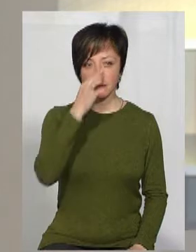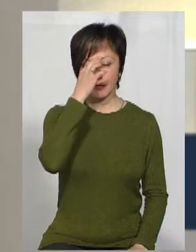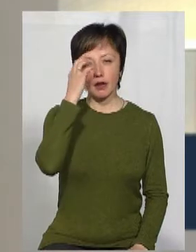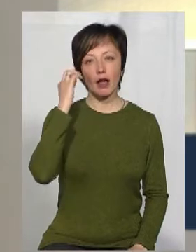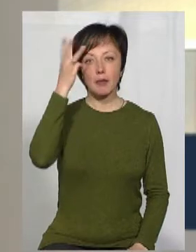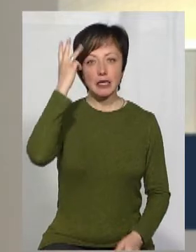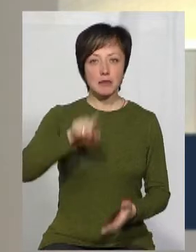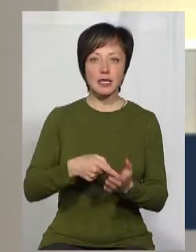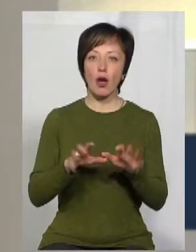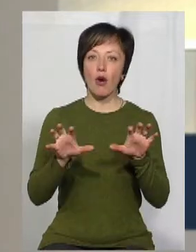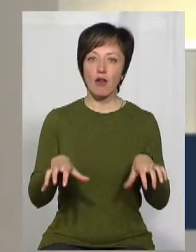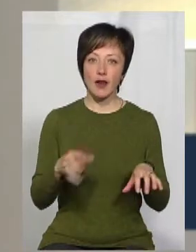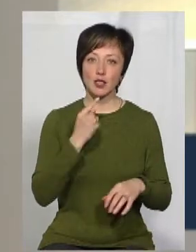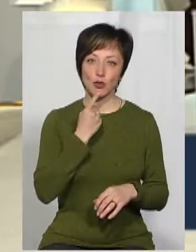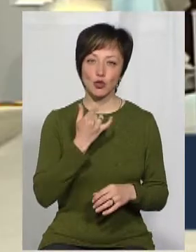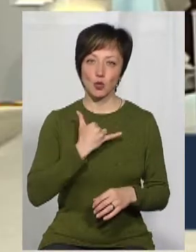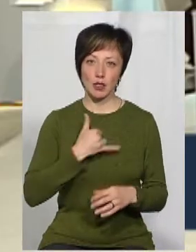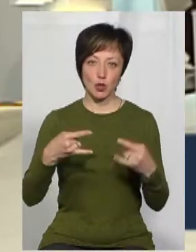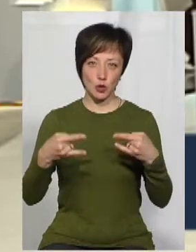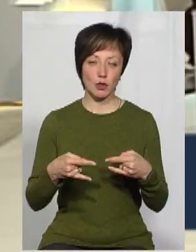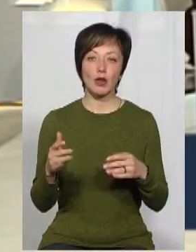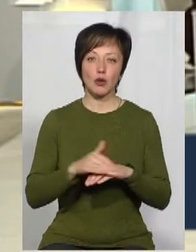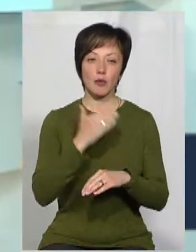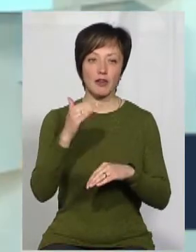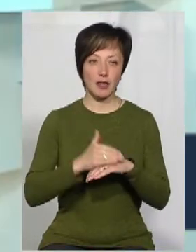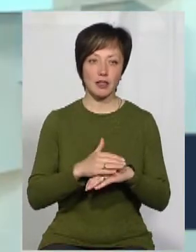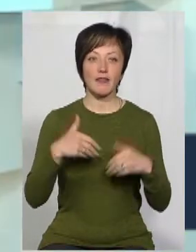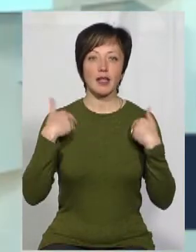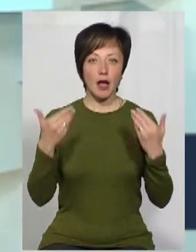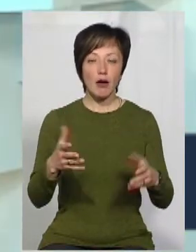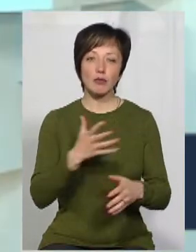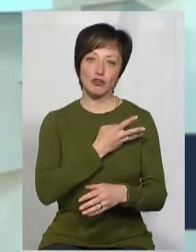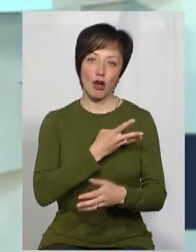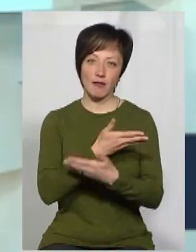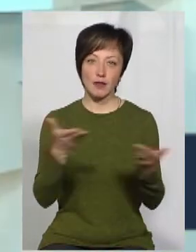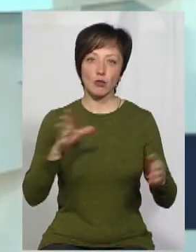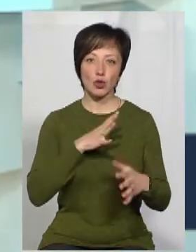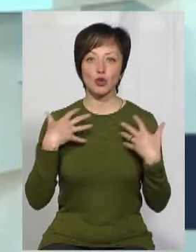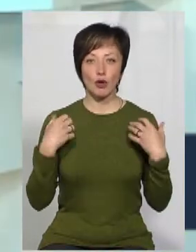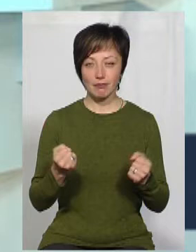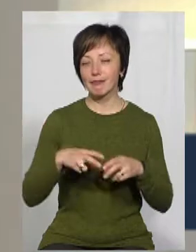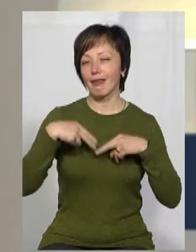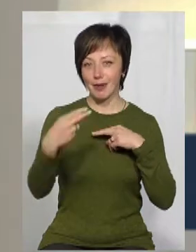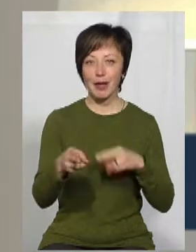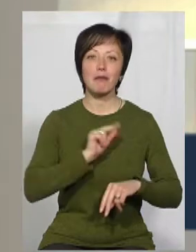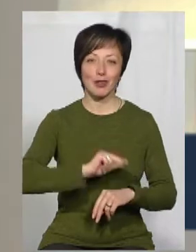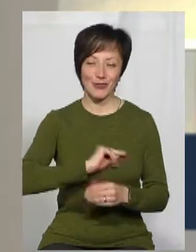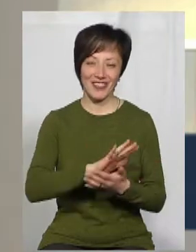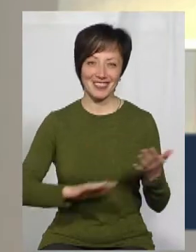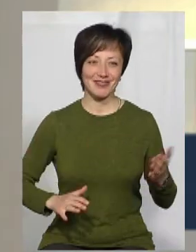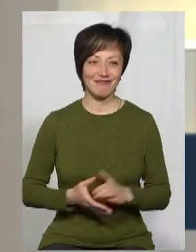Хмельницький міський голова Олександр Самчишин у нашій студії. Добрий вечір. Вітаю, бажаю всім бути здоровими. Навзаєм. І